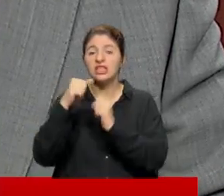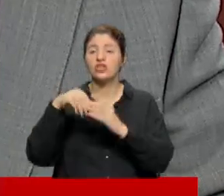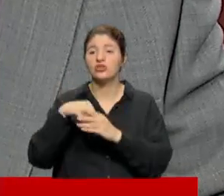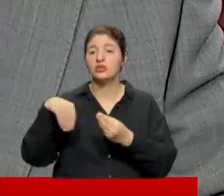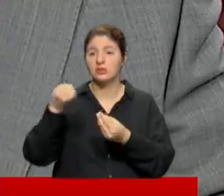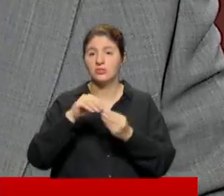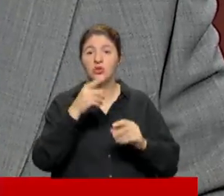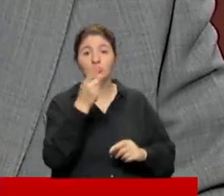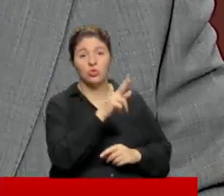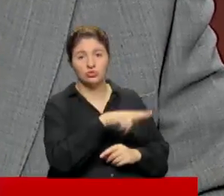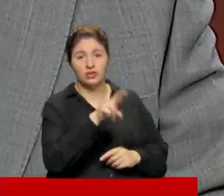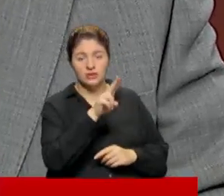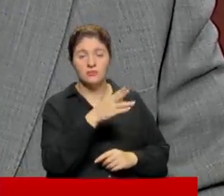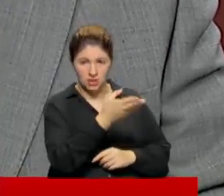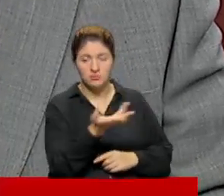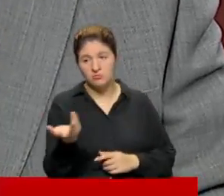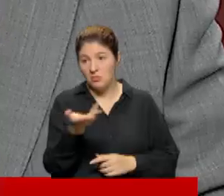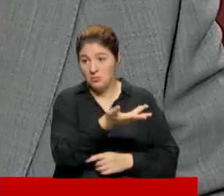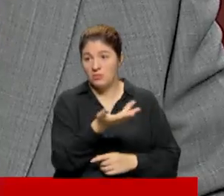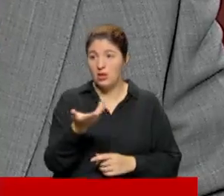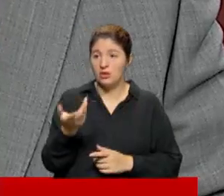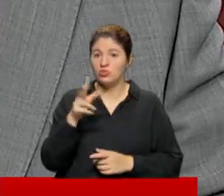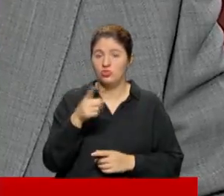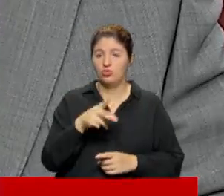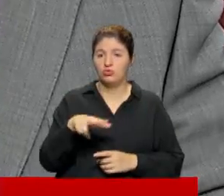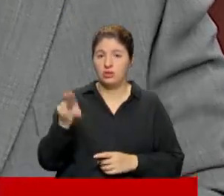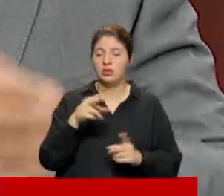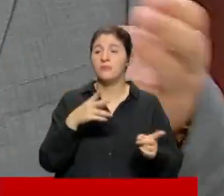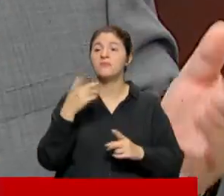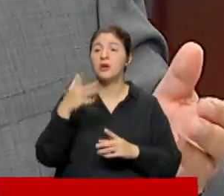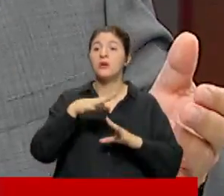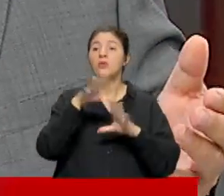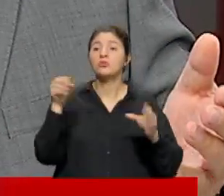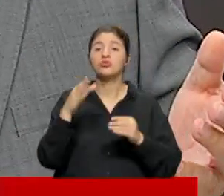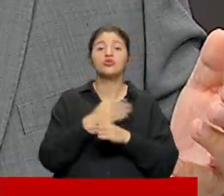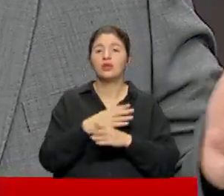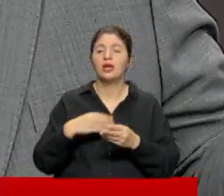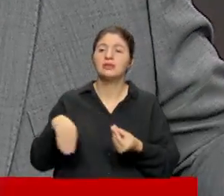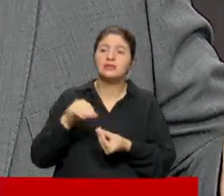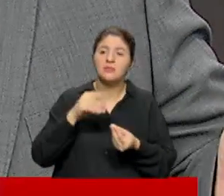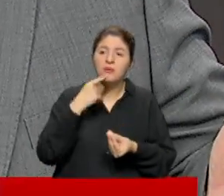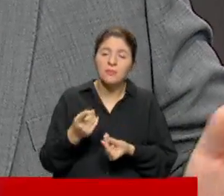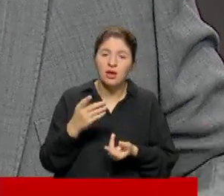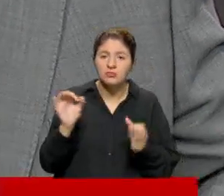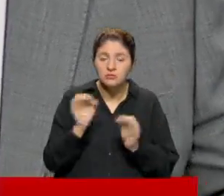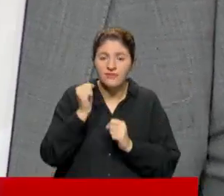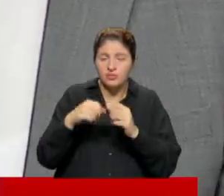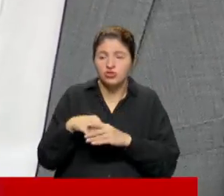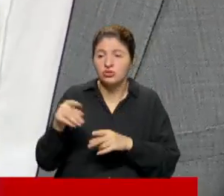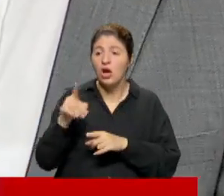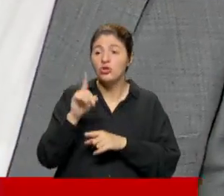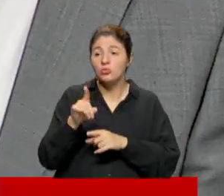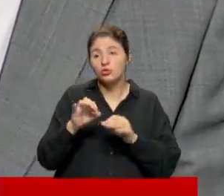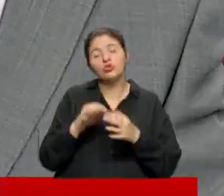efendim % 37 % 37 değil mi bakın sanayide zam demek ne demek Bütün ürünlere zam demek zam demek değil mi önce